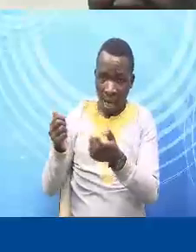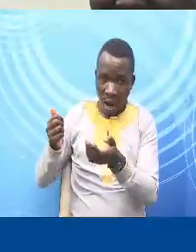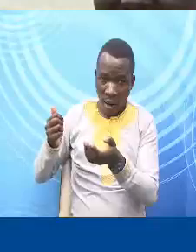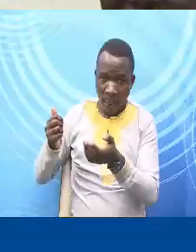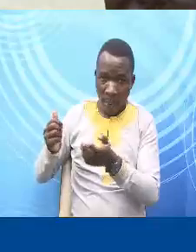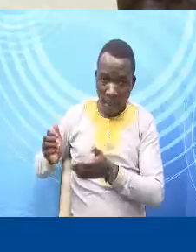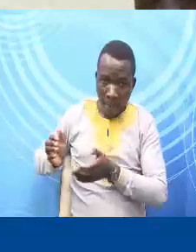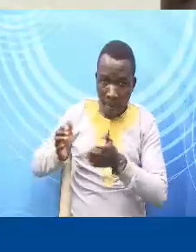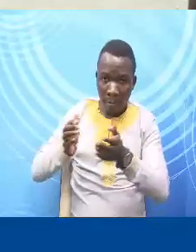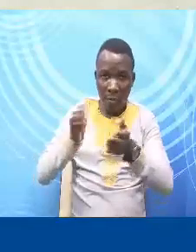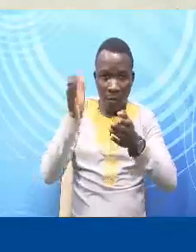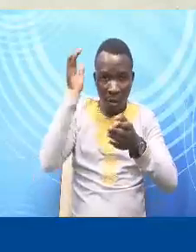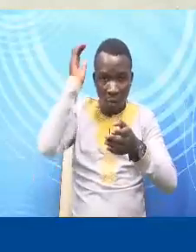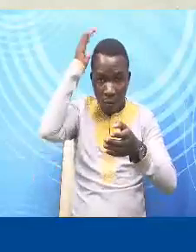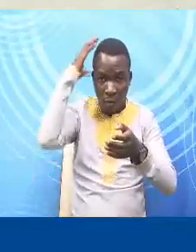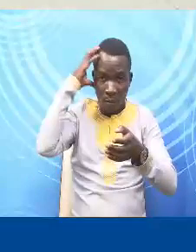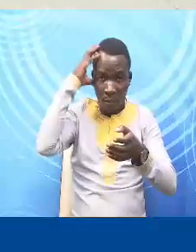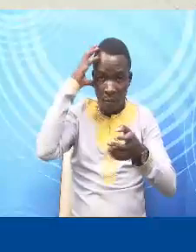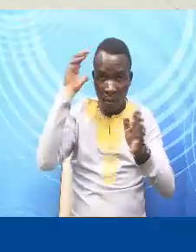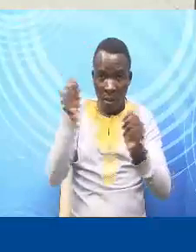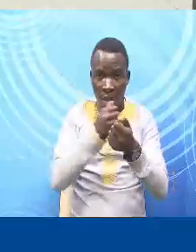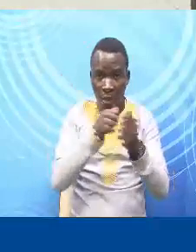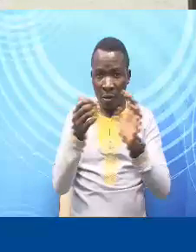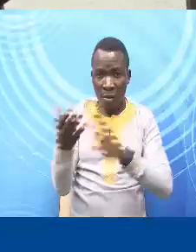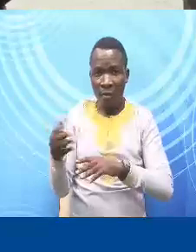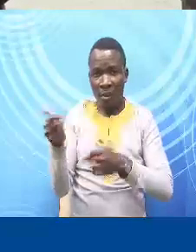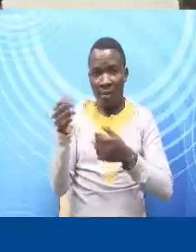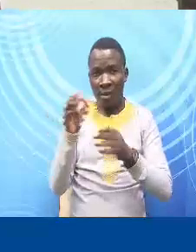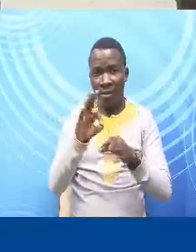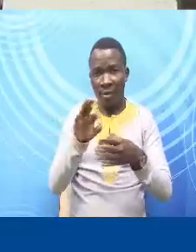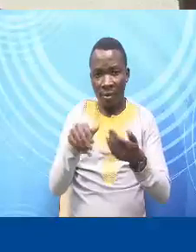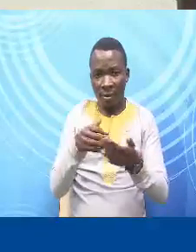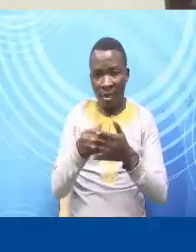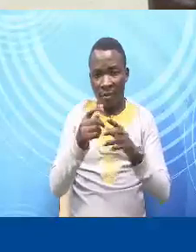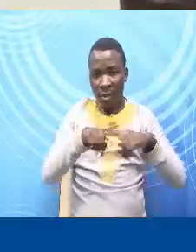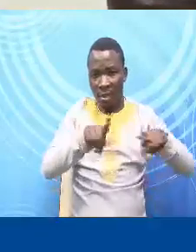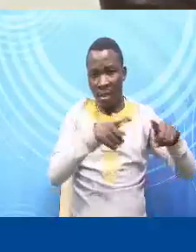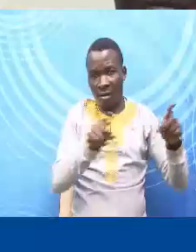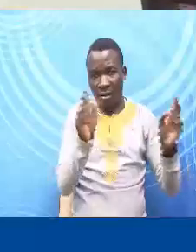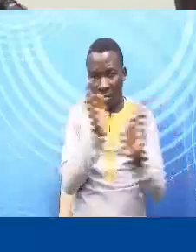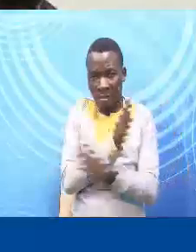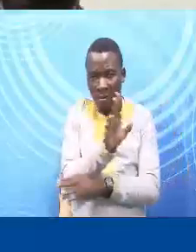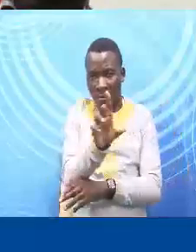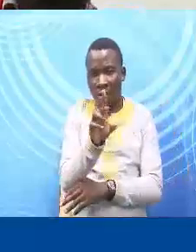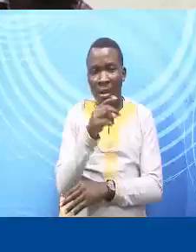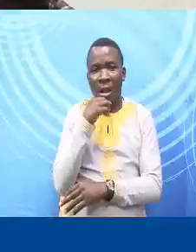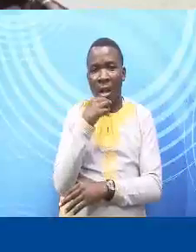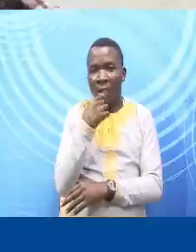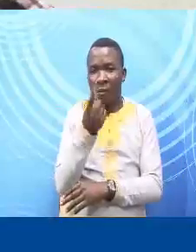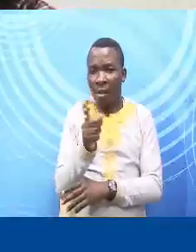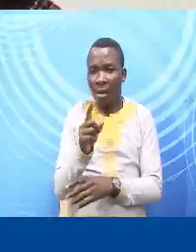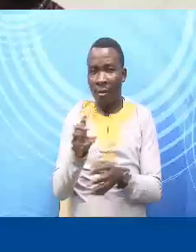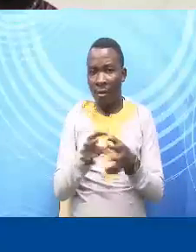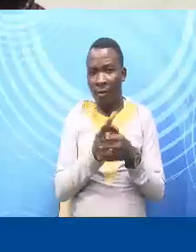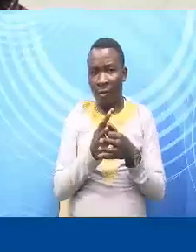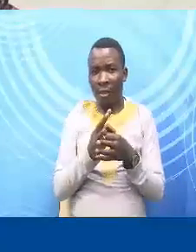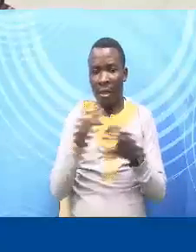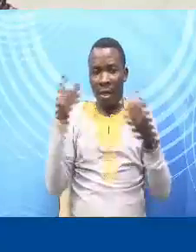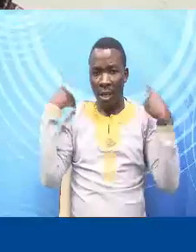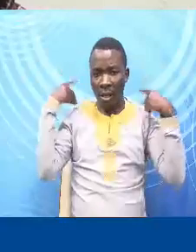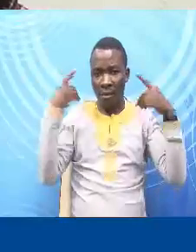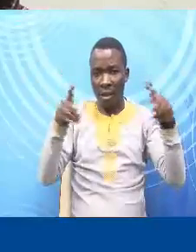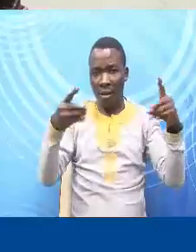gupfa ndetse n'ibindi avuga bitandukanye uruhande rw'uyu musore avuga ko adakorana n'imyuka mibi ngo ahubwo ibyo